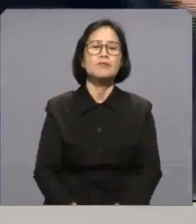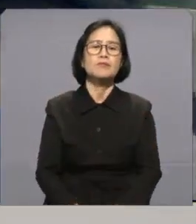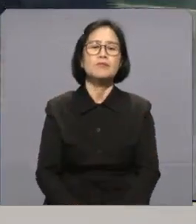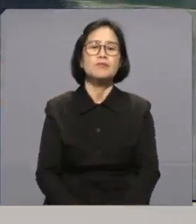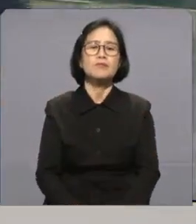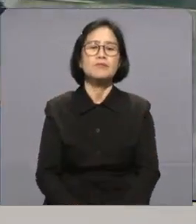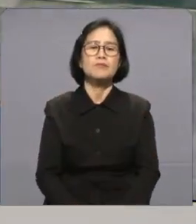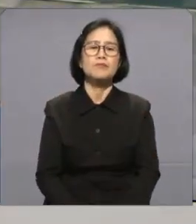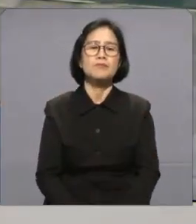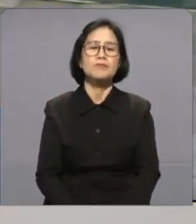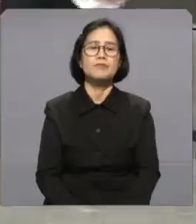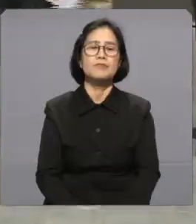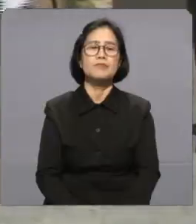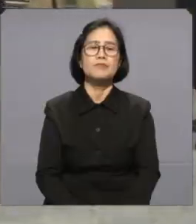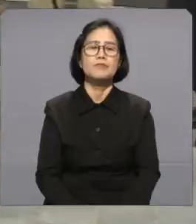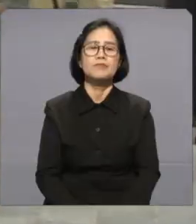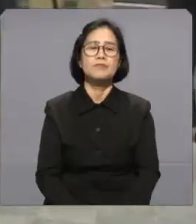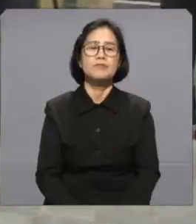기자입니다.